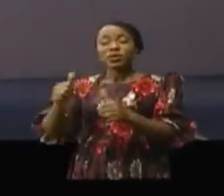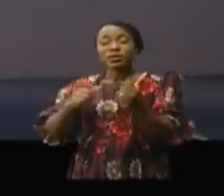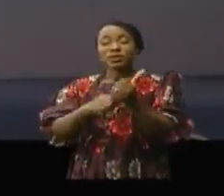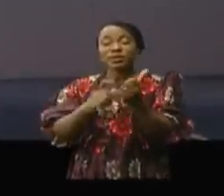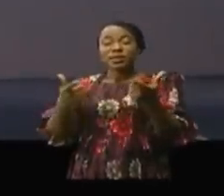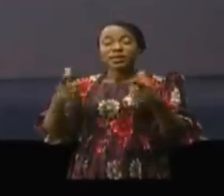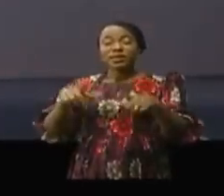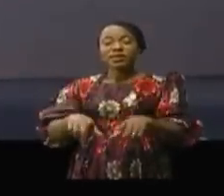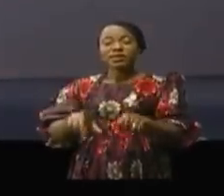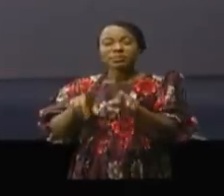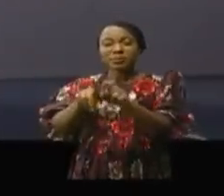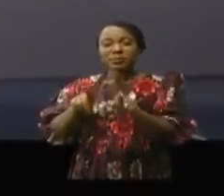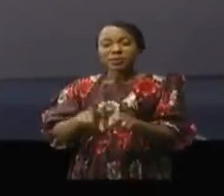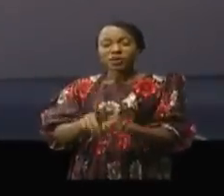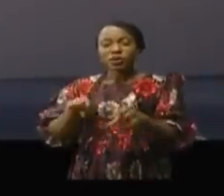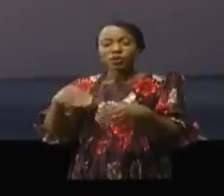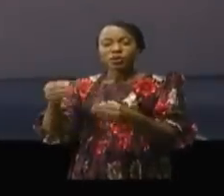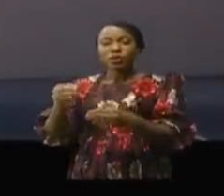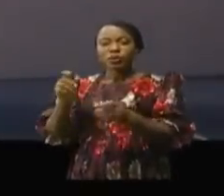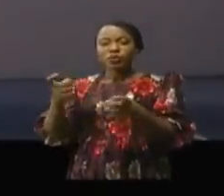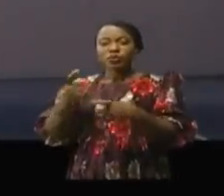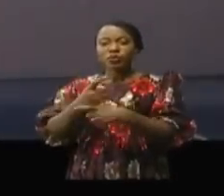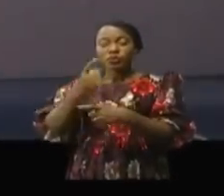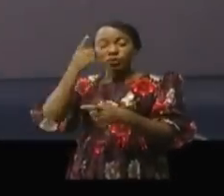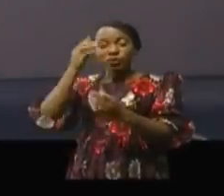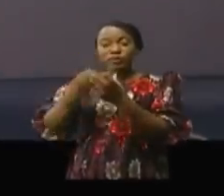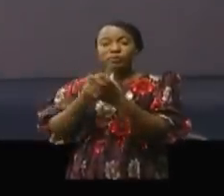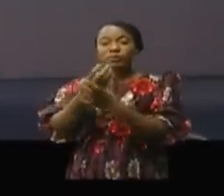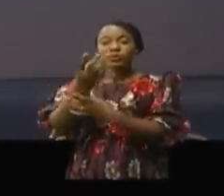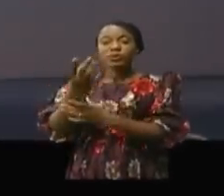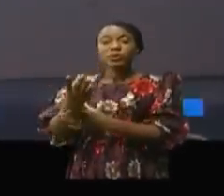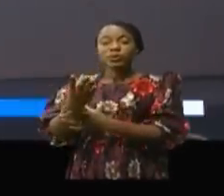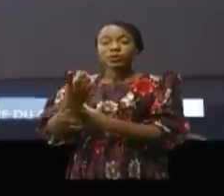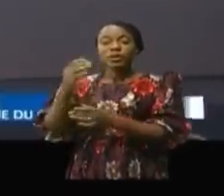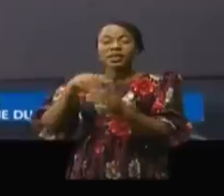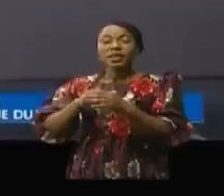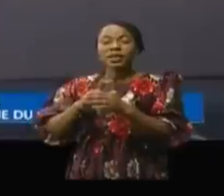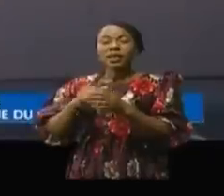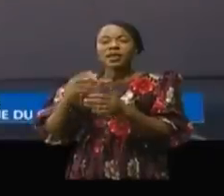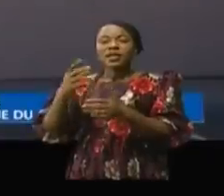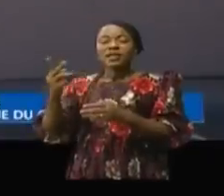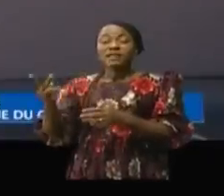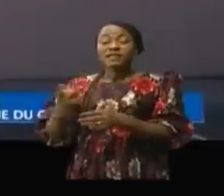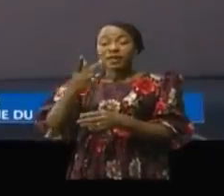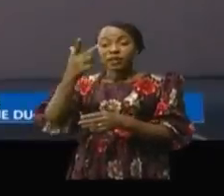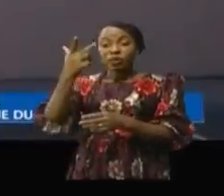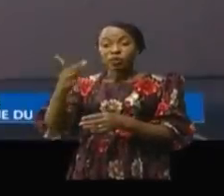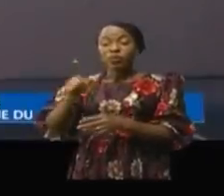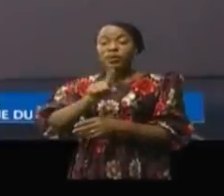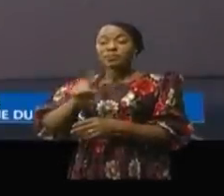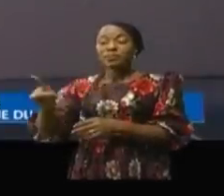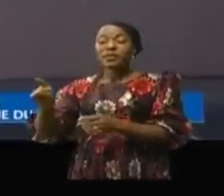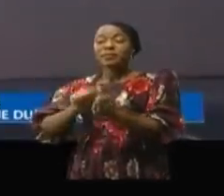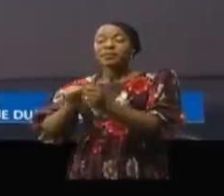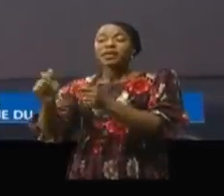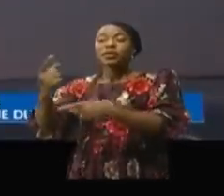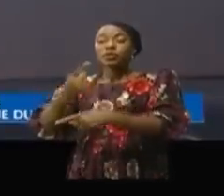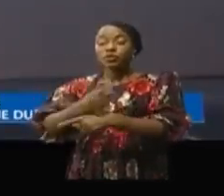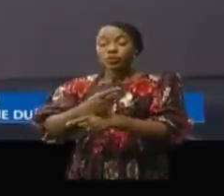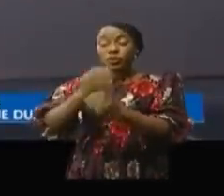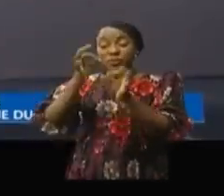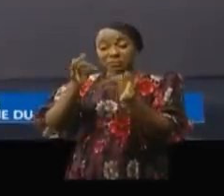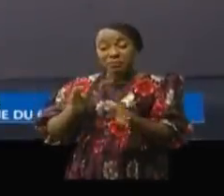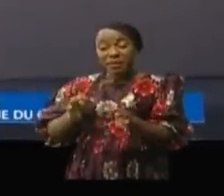atlantique, donnant aujourd'hui une production modeste d'environ 23 000 barils par jour, alors